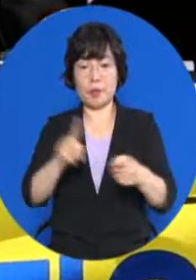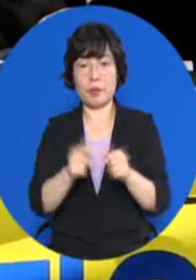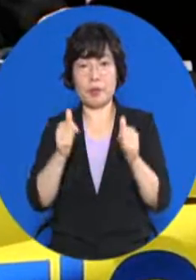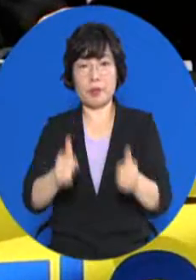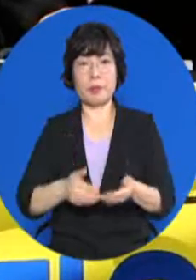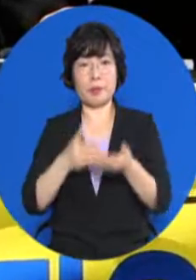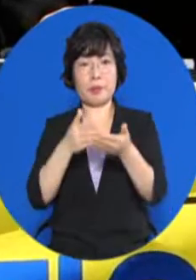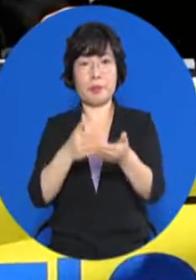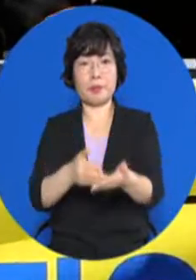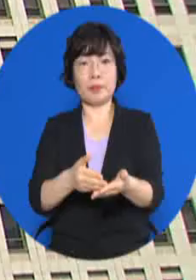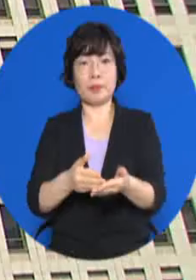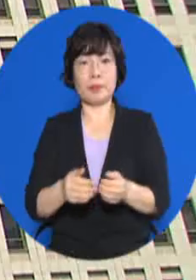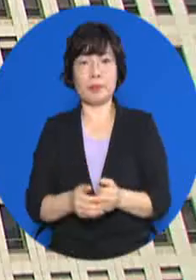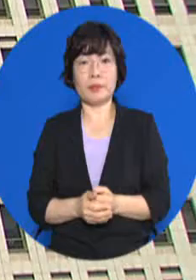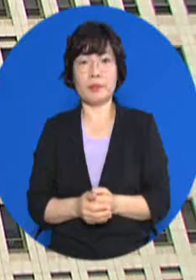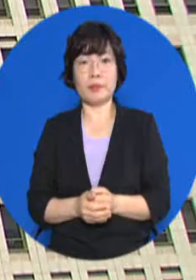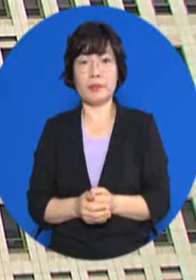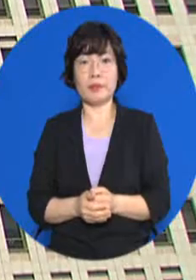소송을 제기했습니다.